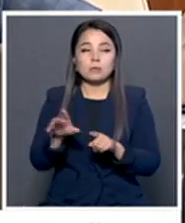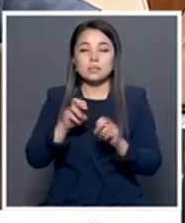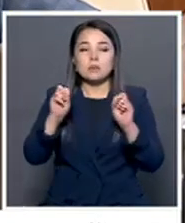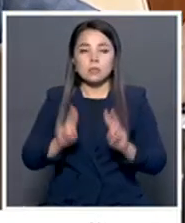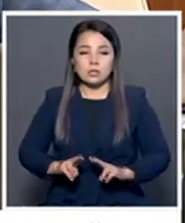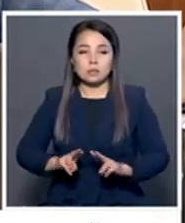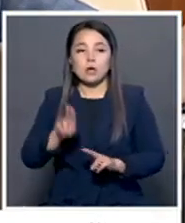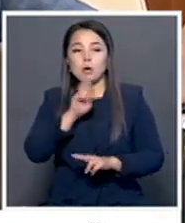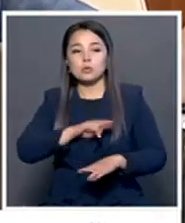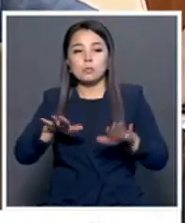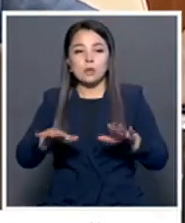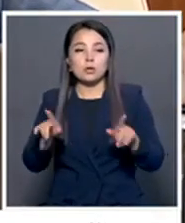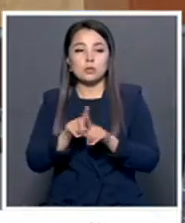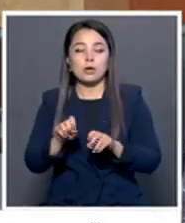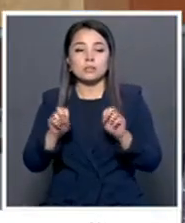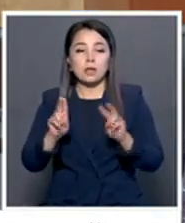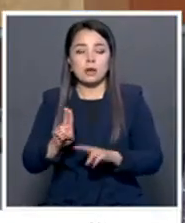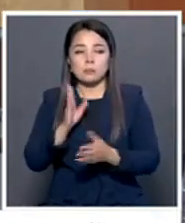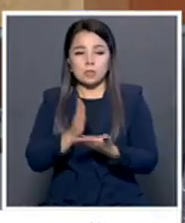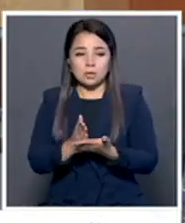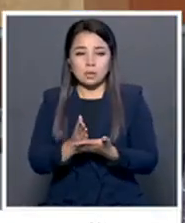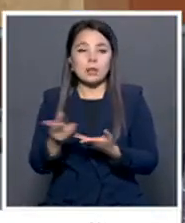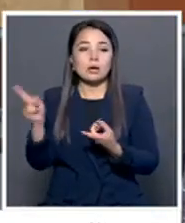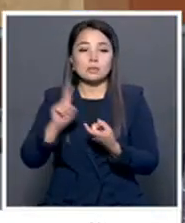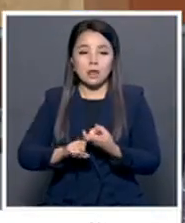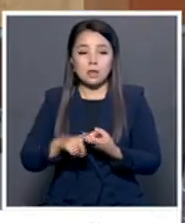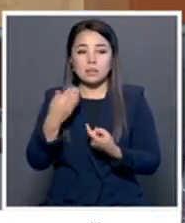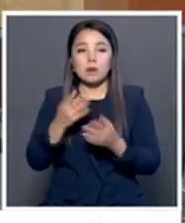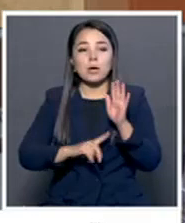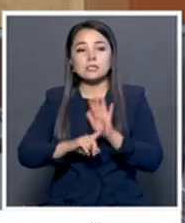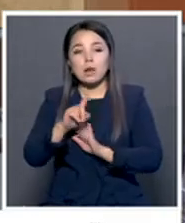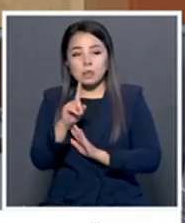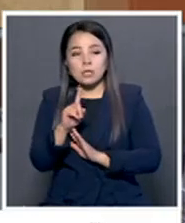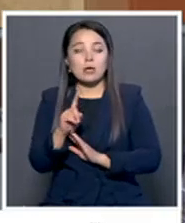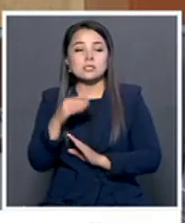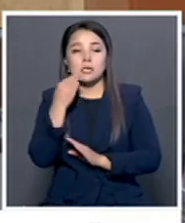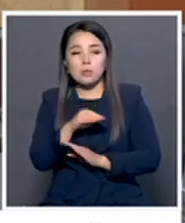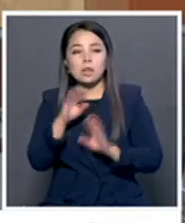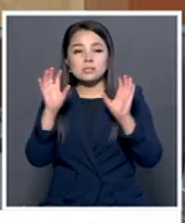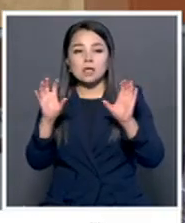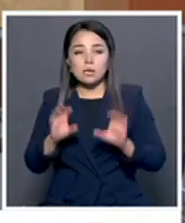отыр. Сондықтан осы бастамаларды